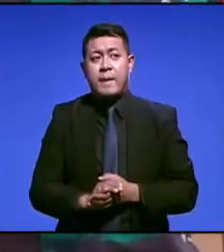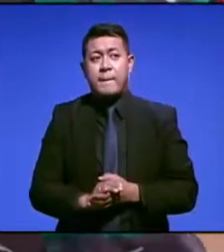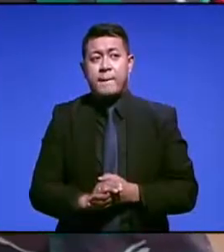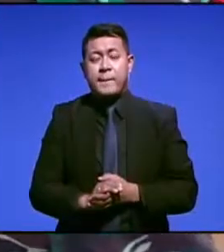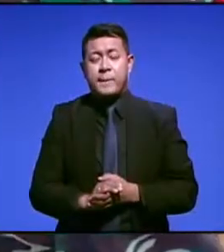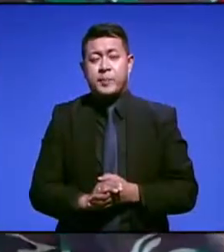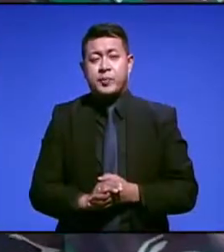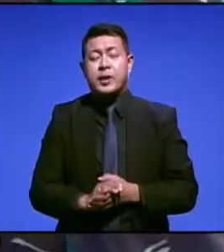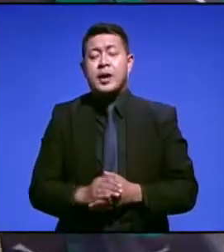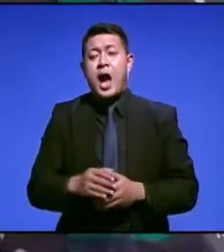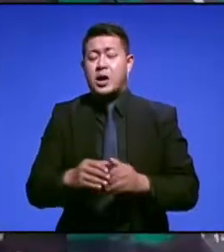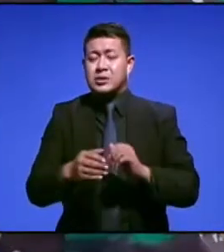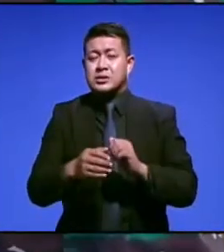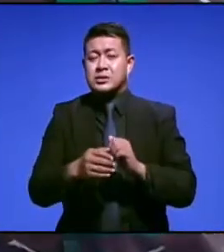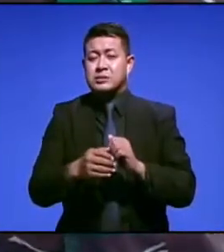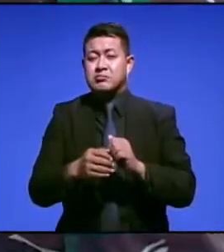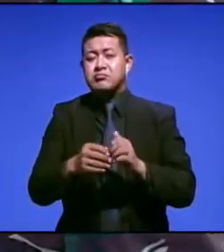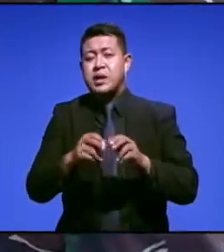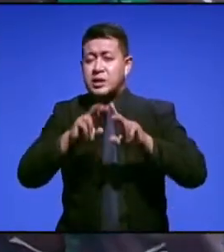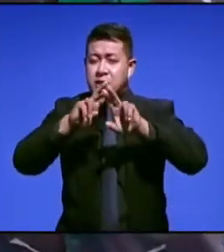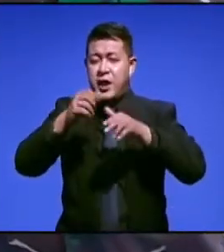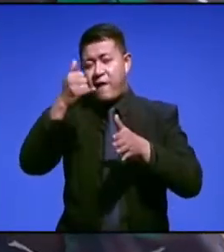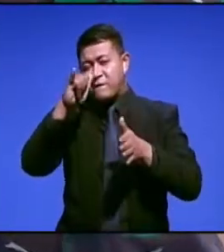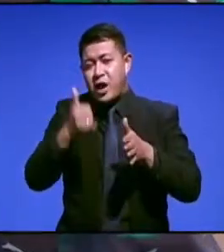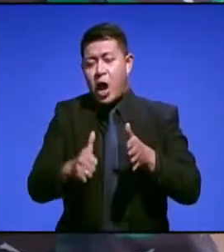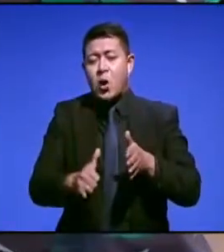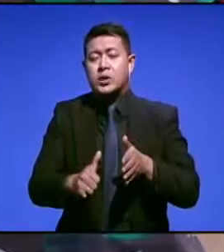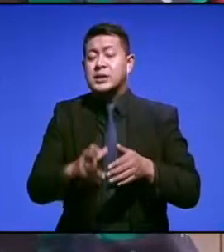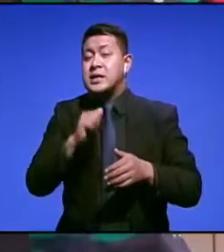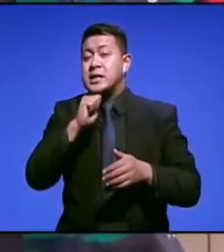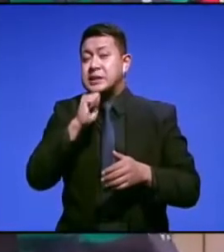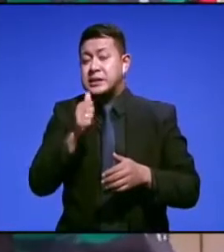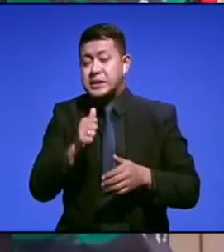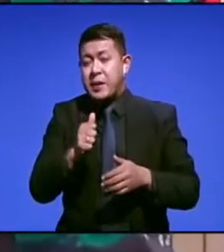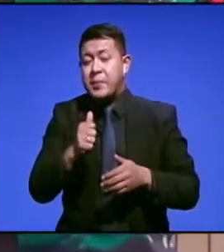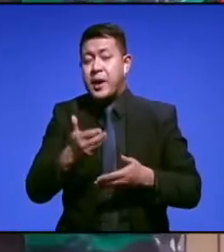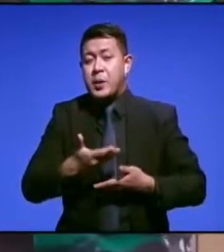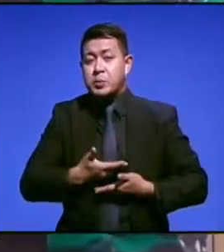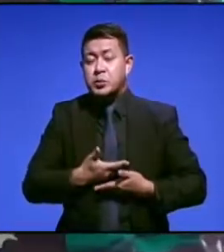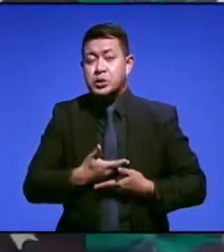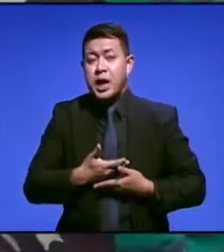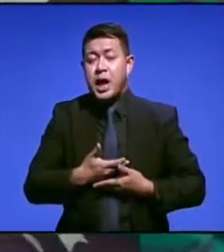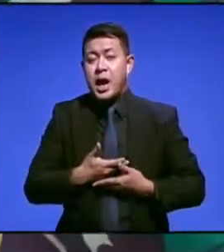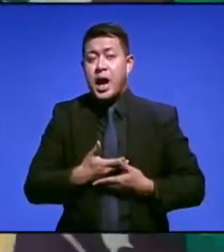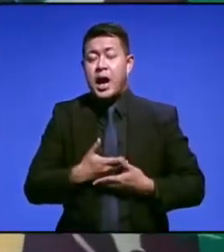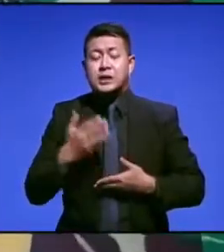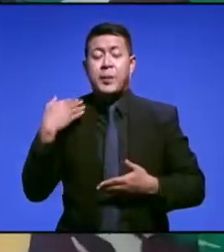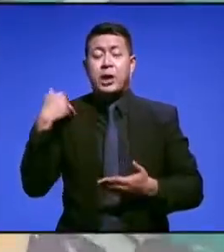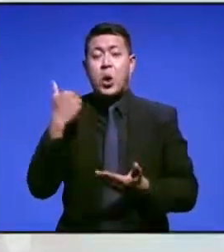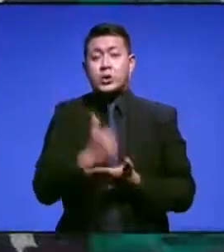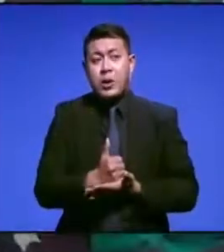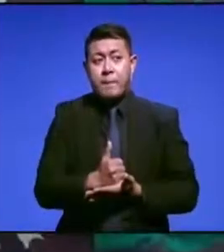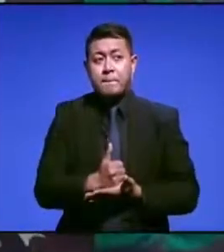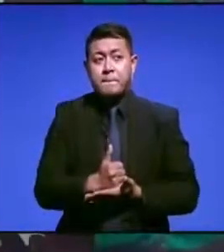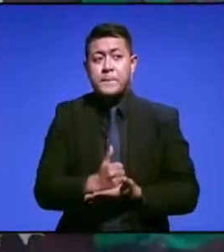dengan Pak Kapolres, nanti bisa ditanya ke Pak Kapolres dan Pak Kadim. Jadi siapa yang memang punya saya bertanggung jawab terhadap